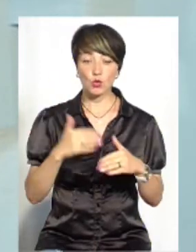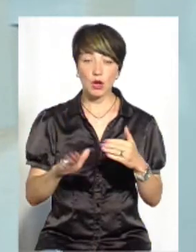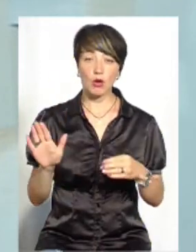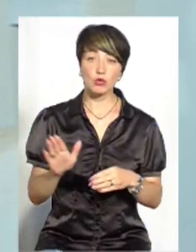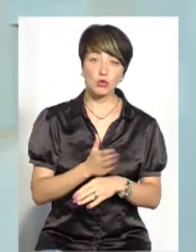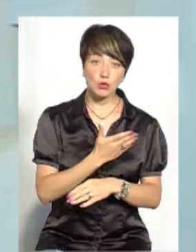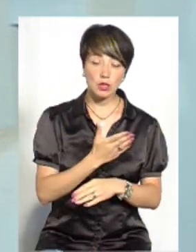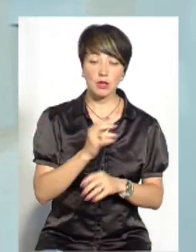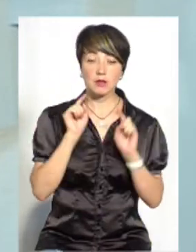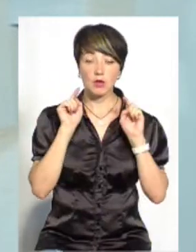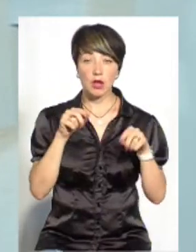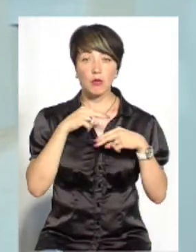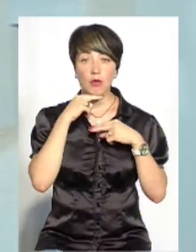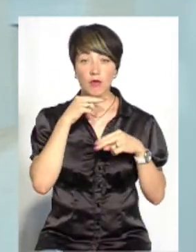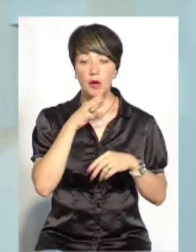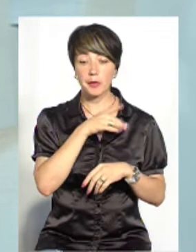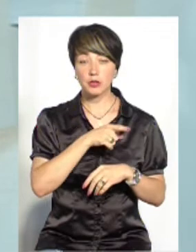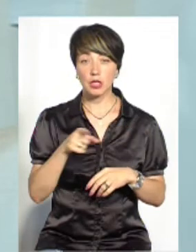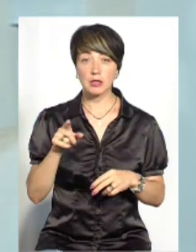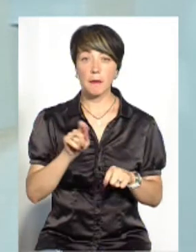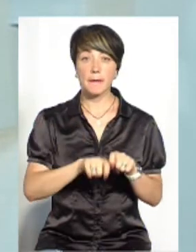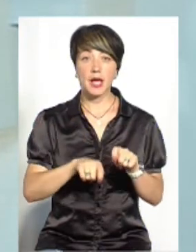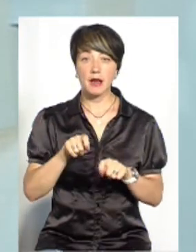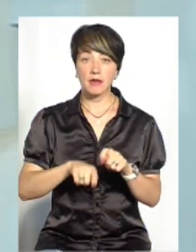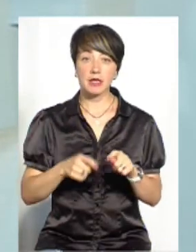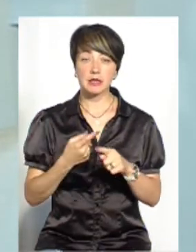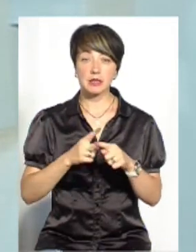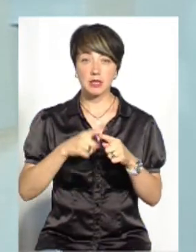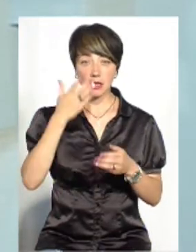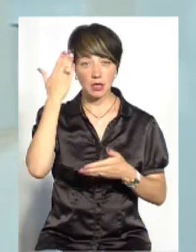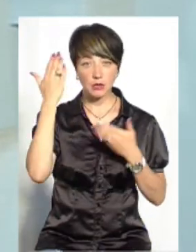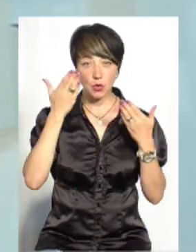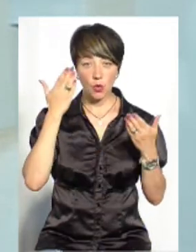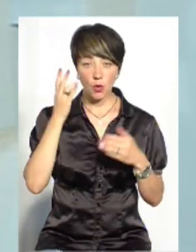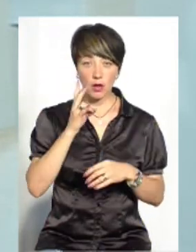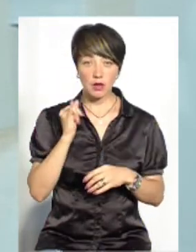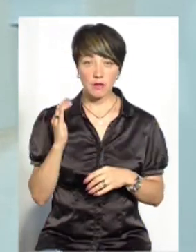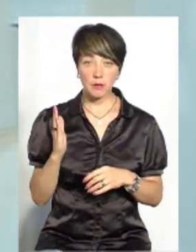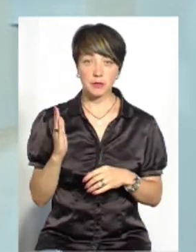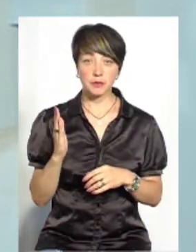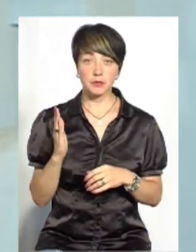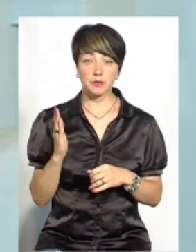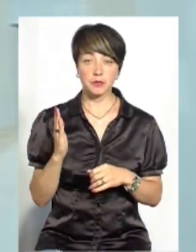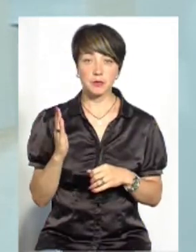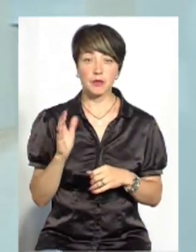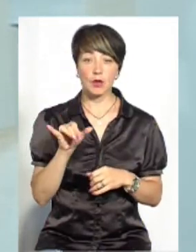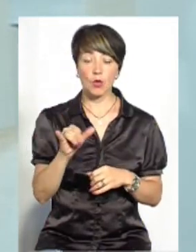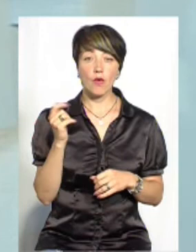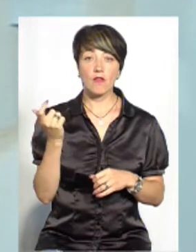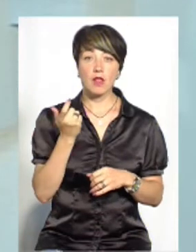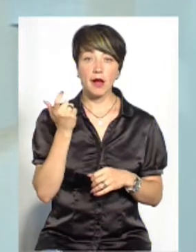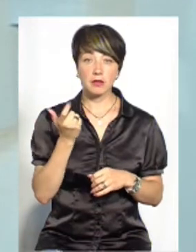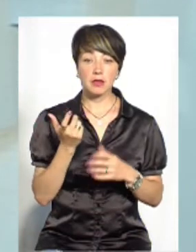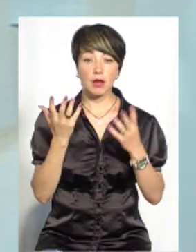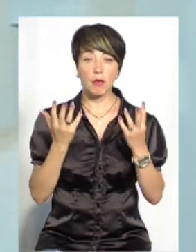Но звертаю вашу увагу, що під час перевірки цих атракціонів, вище зазначених, у власників